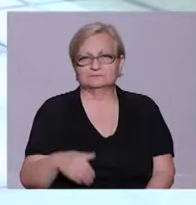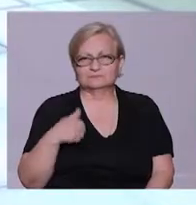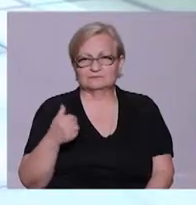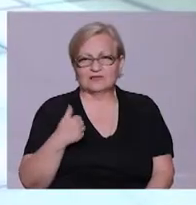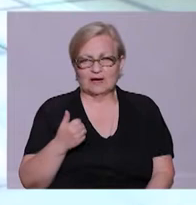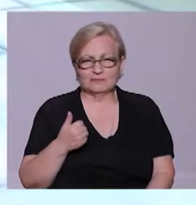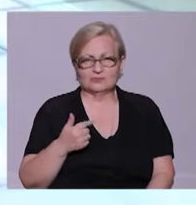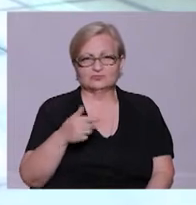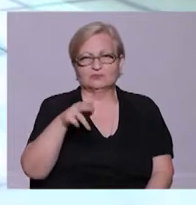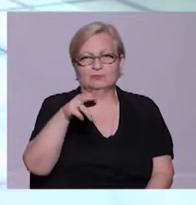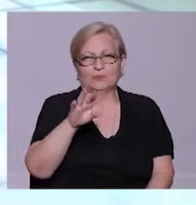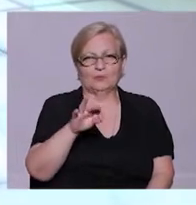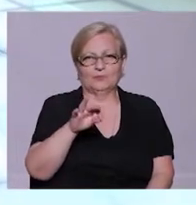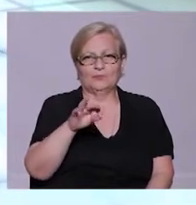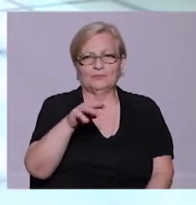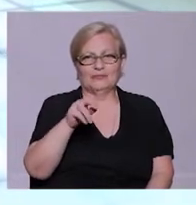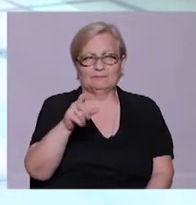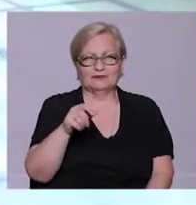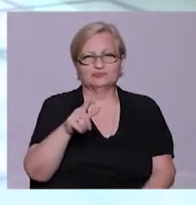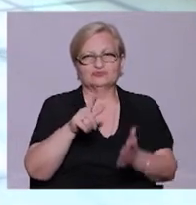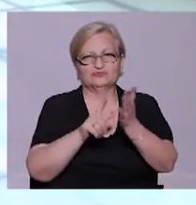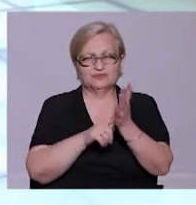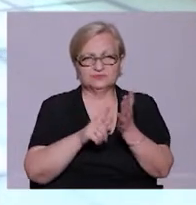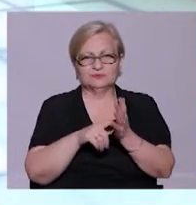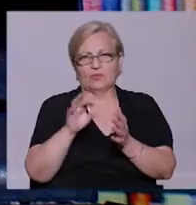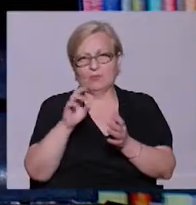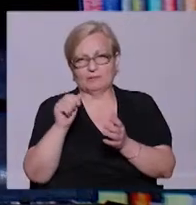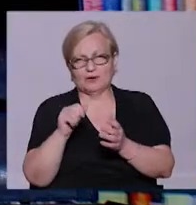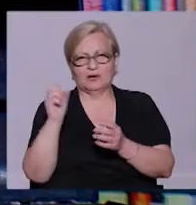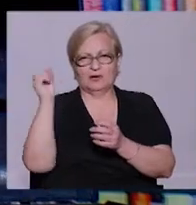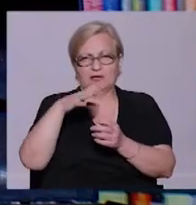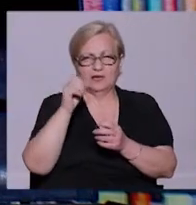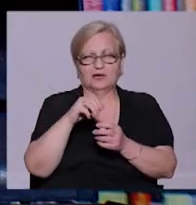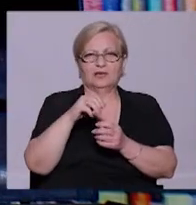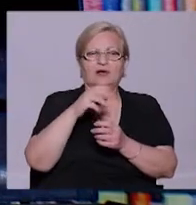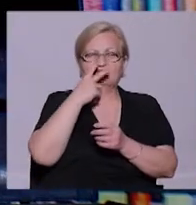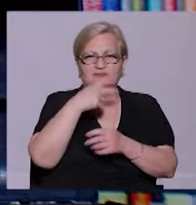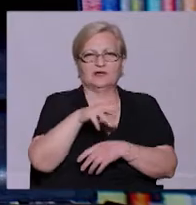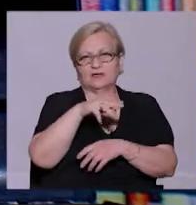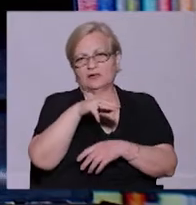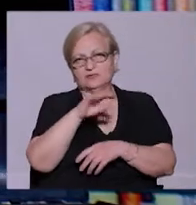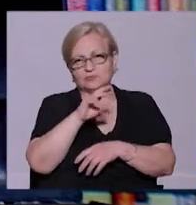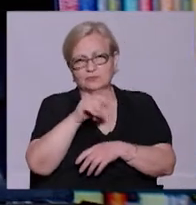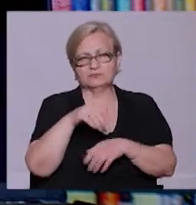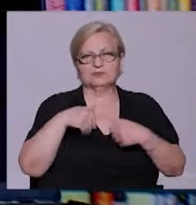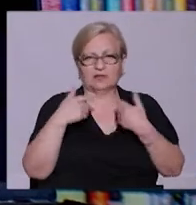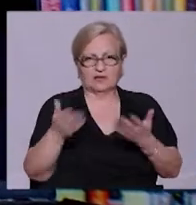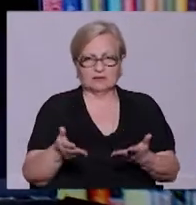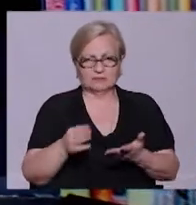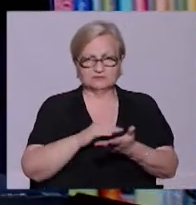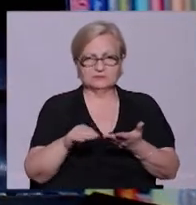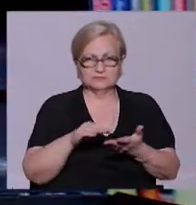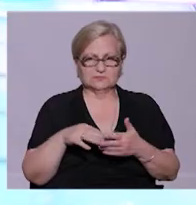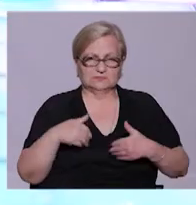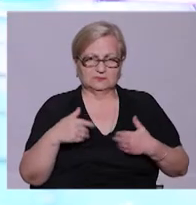გამარჯობა პეპ, წერ შენ, შვიდი ობა ანათებს მზე. ნახე ტომი, წერე პასუხი, პეპისგან სალამი,